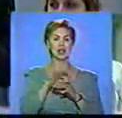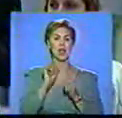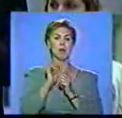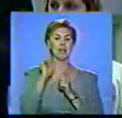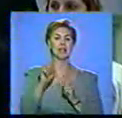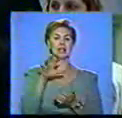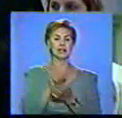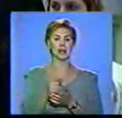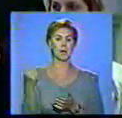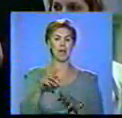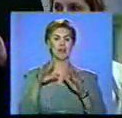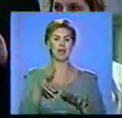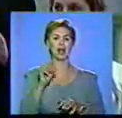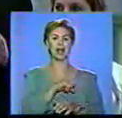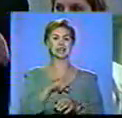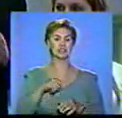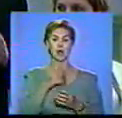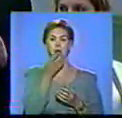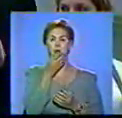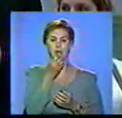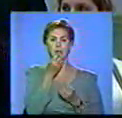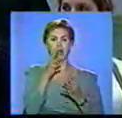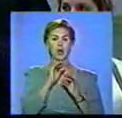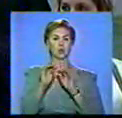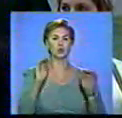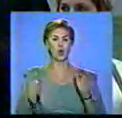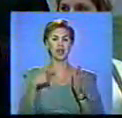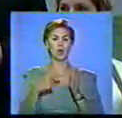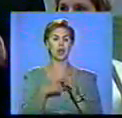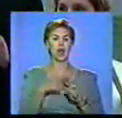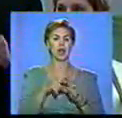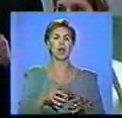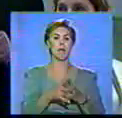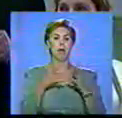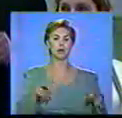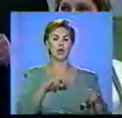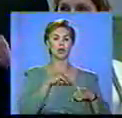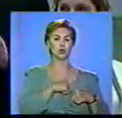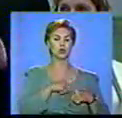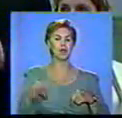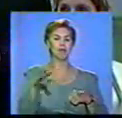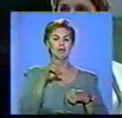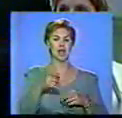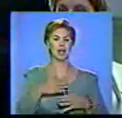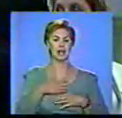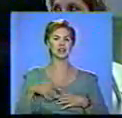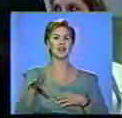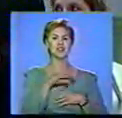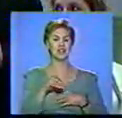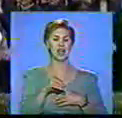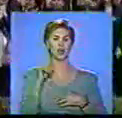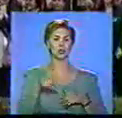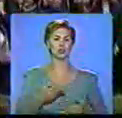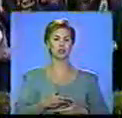занял первое место как самый благоустроенный город. Это большой труд всех нас, всех